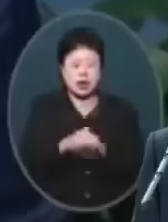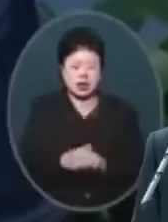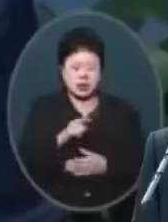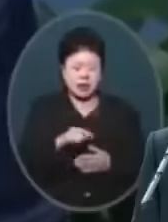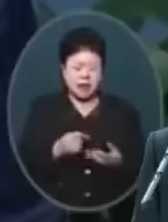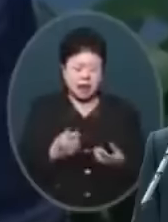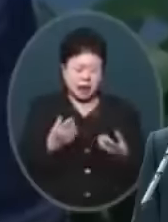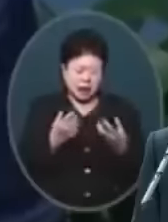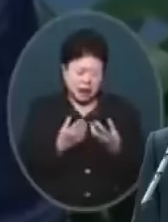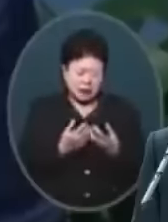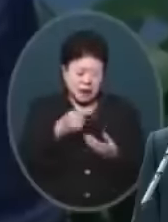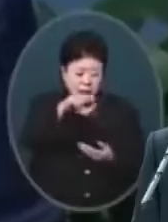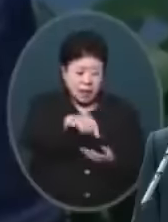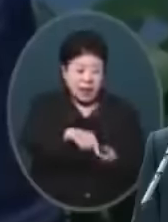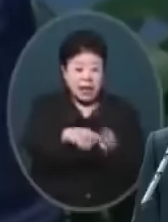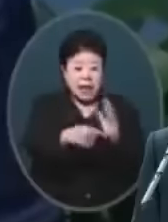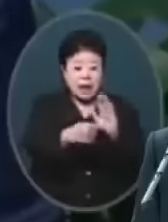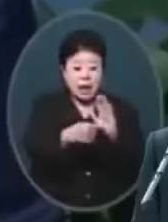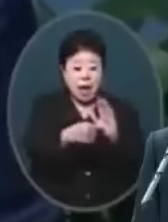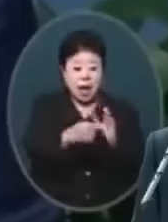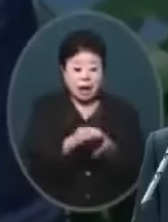마음에 가득한 것이 밖으로 나온다.